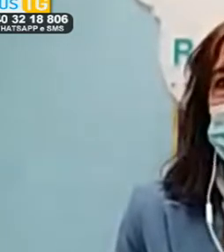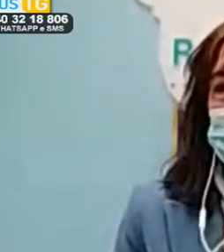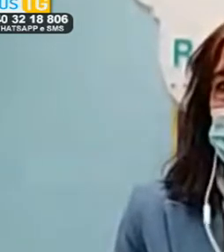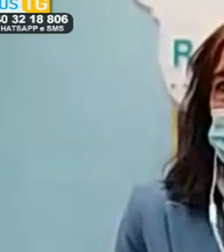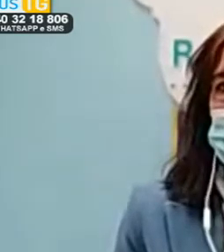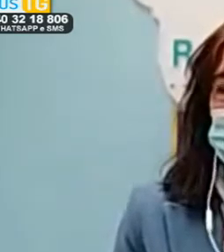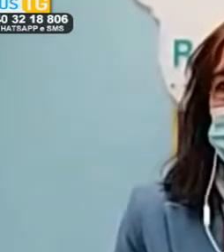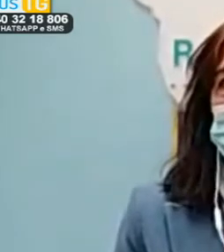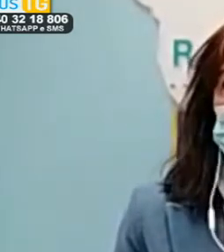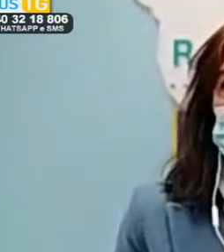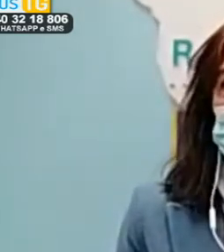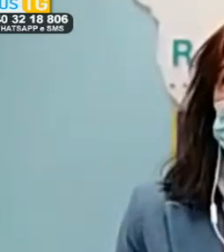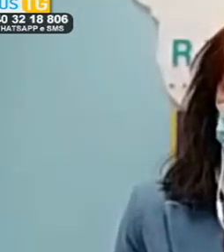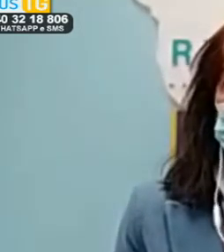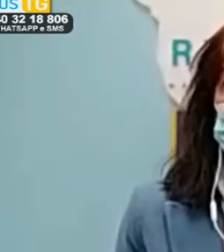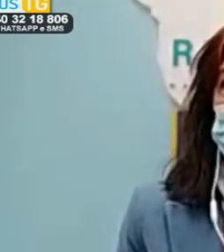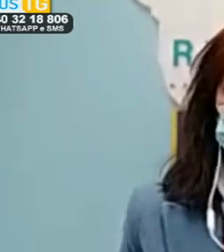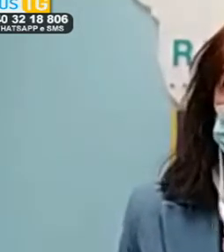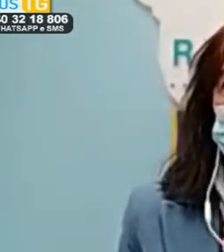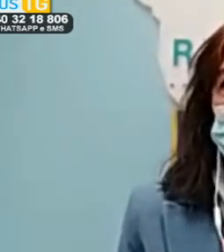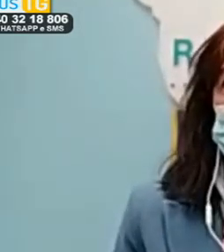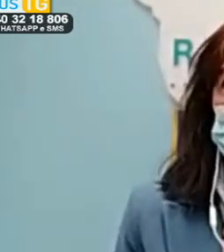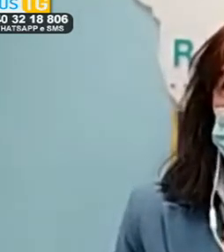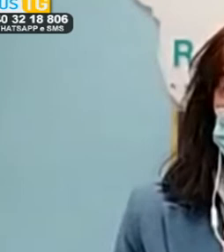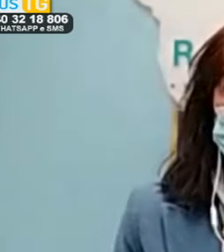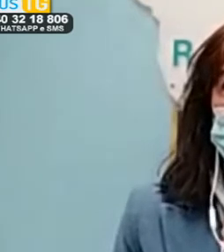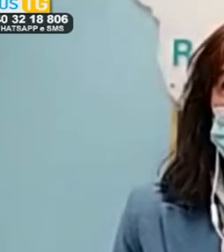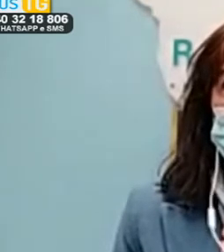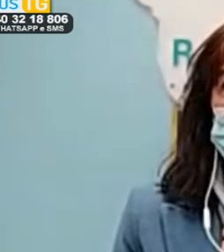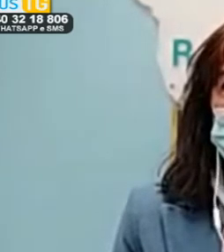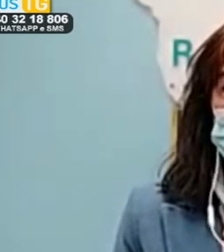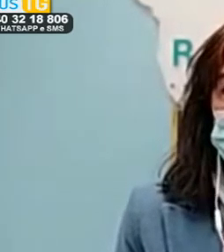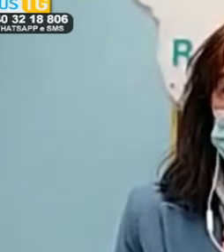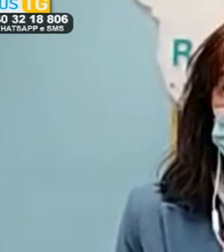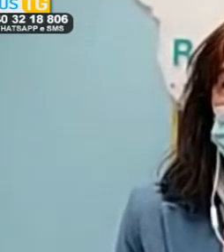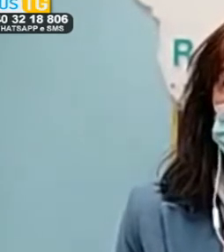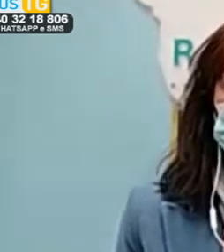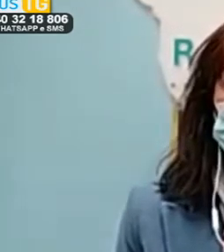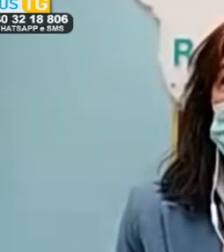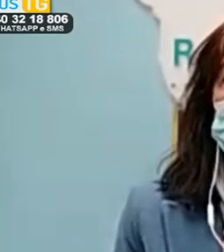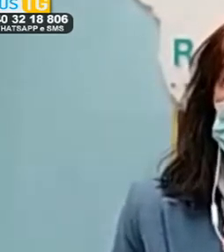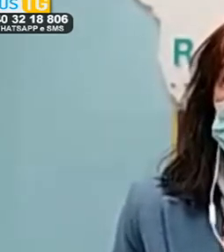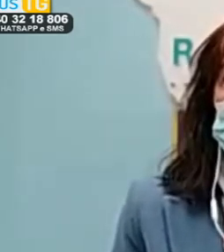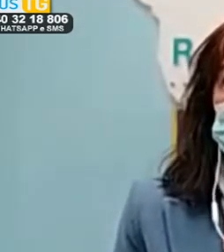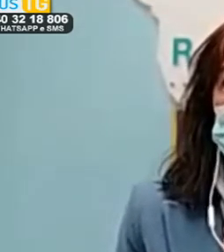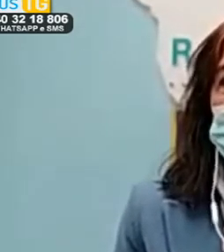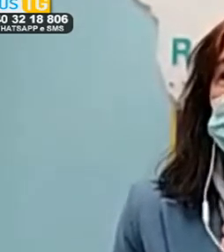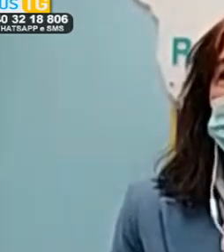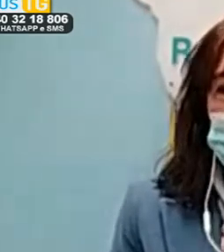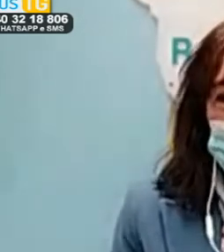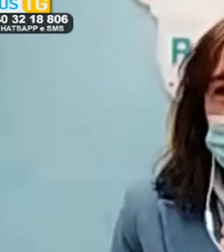peggiorata in maniera sensibile, perché nel solo mese solo questo mese sono stati fissati